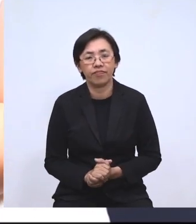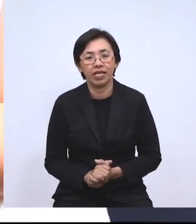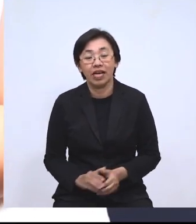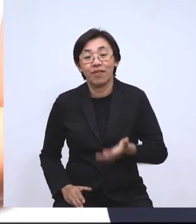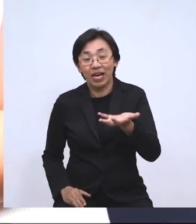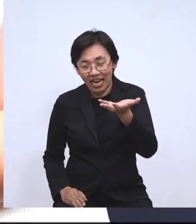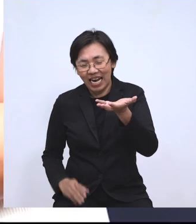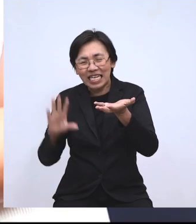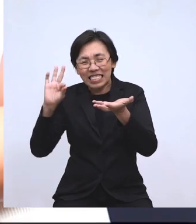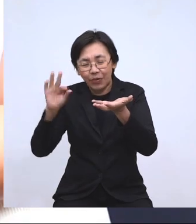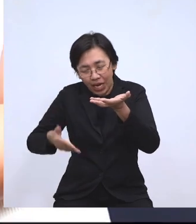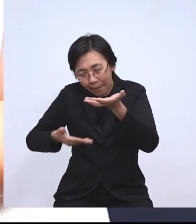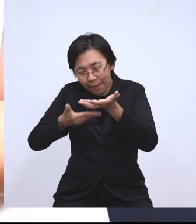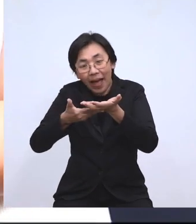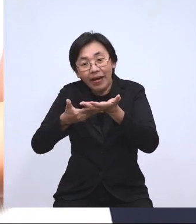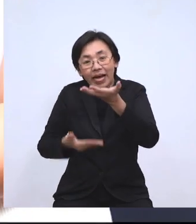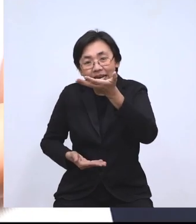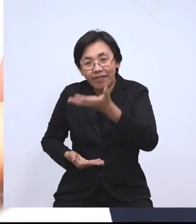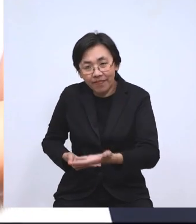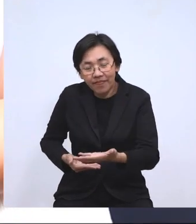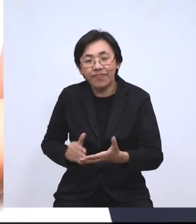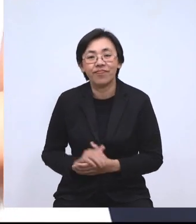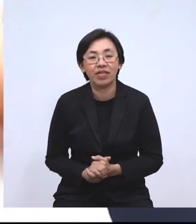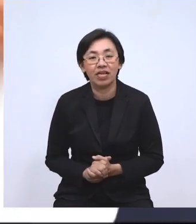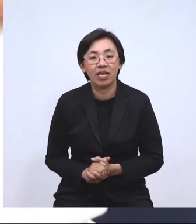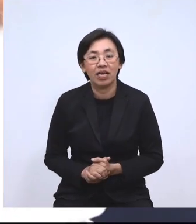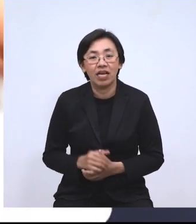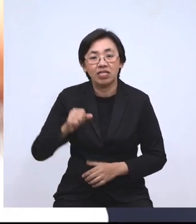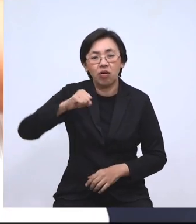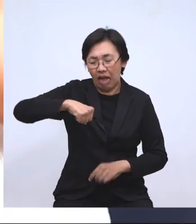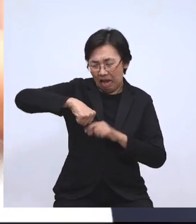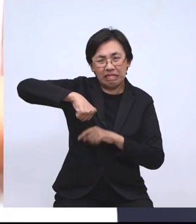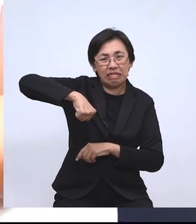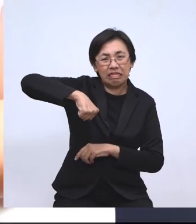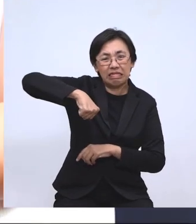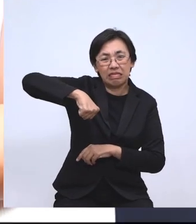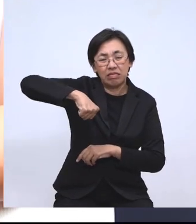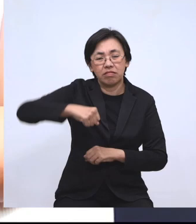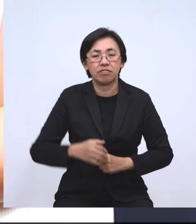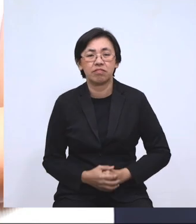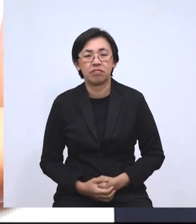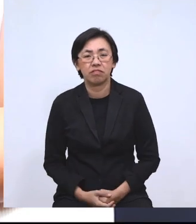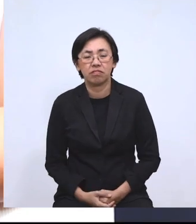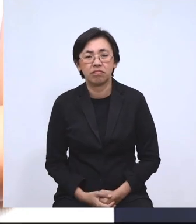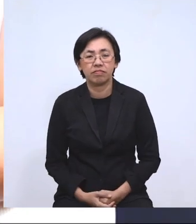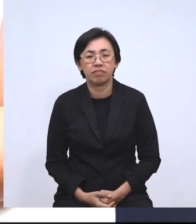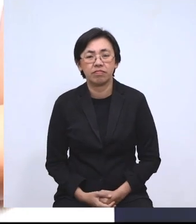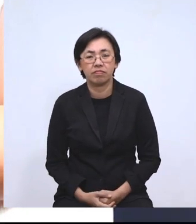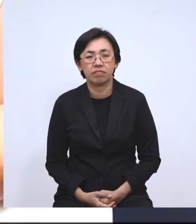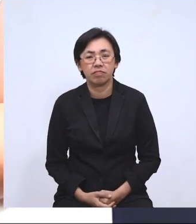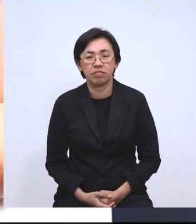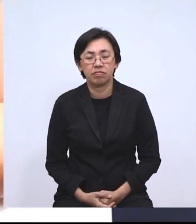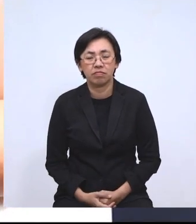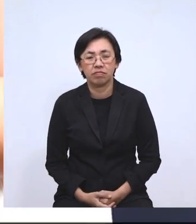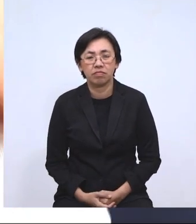ฝึกอะค่ะเราจะอย่างเงี้ยข้อจำกัดของมอสคือจะมีอาการเกร็ง ทั้งแขนเลยค่ะ แขนเลยค่ะเนี่ยเราทำไงได้ให้ผ่อนคลายมันก็